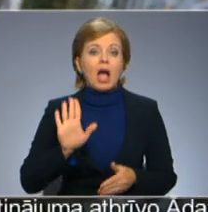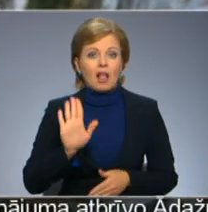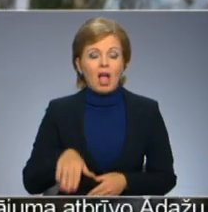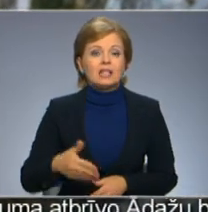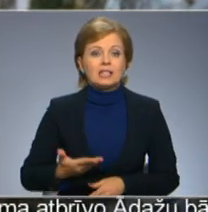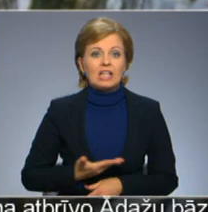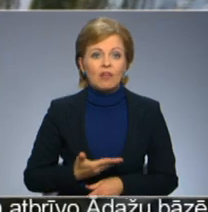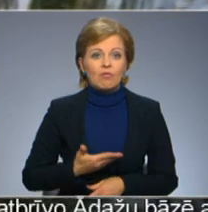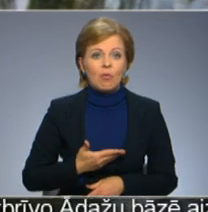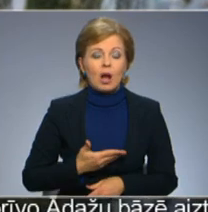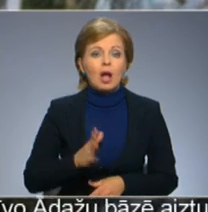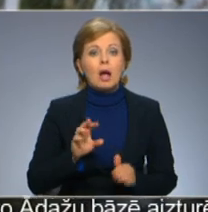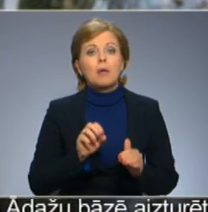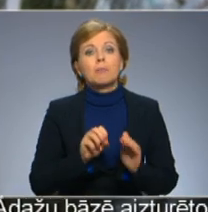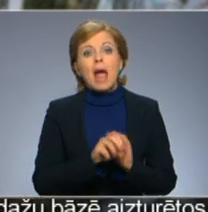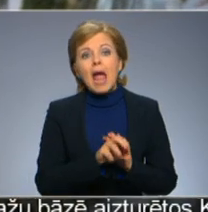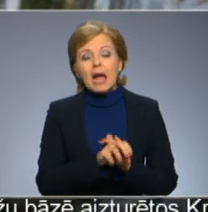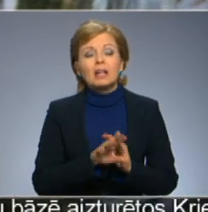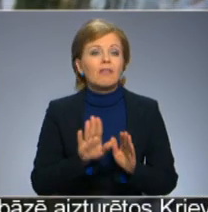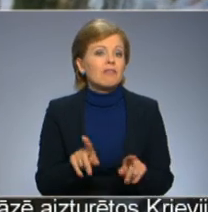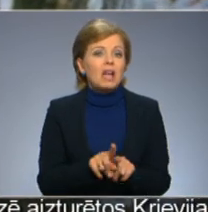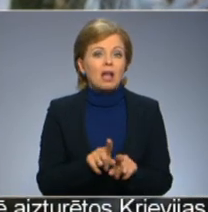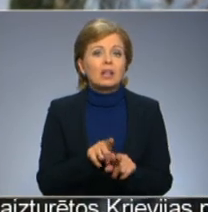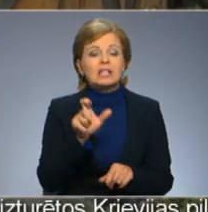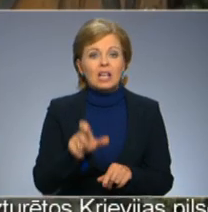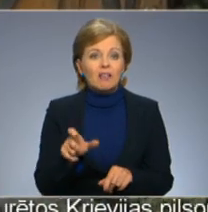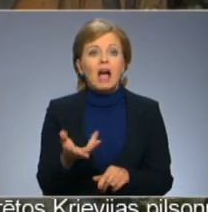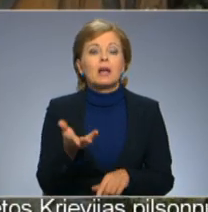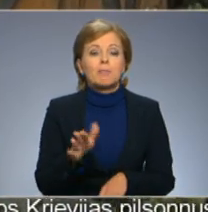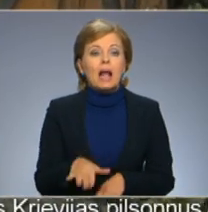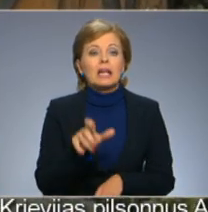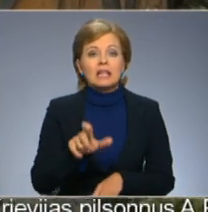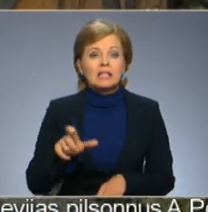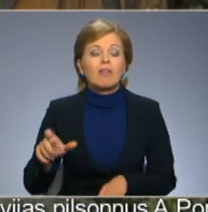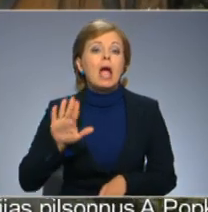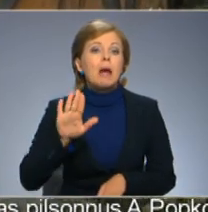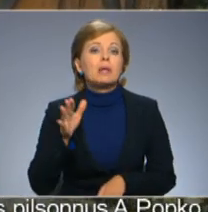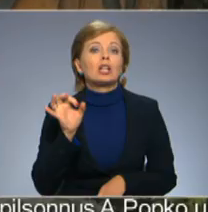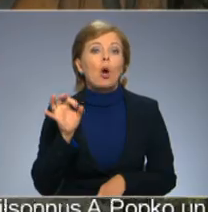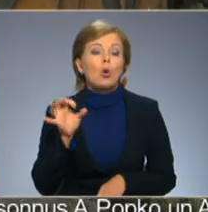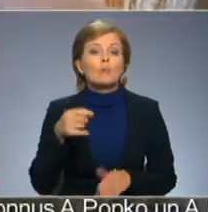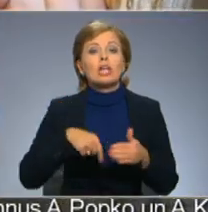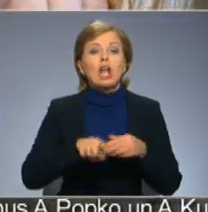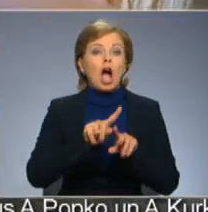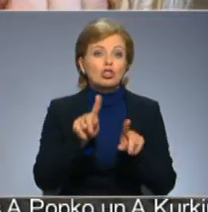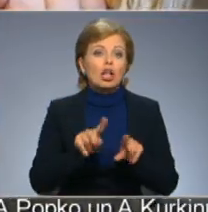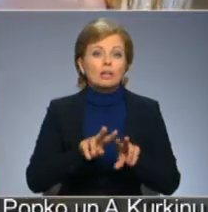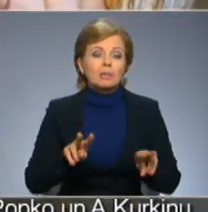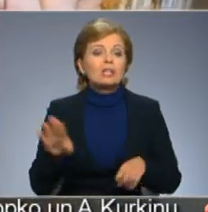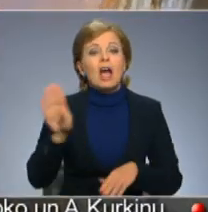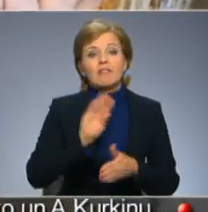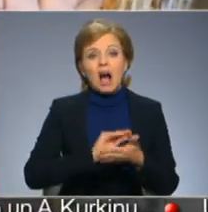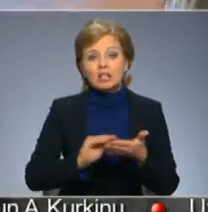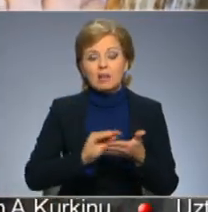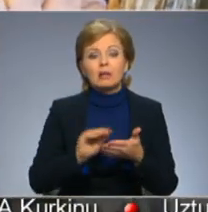iekšā, nu. Kaut viņi bēgļi vai kas viņi. Cilvēki paliek cilvēki. Vēl 5. Oktobrī iekšlietu ministrijas valsts sekretāra